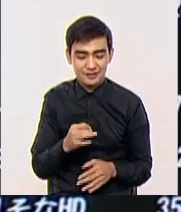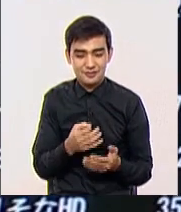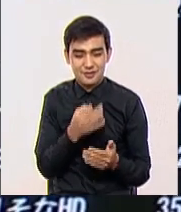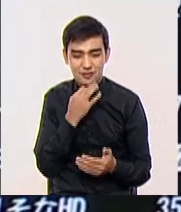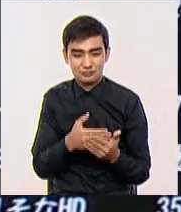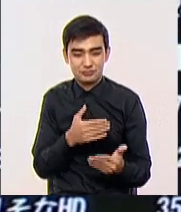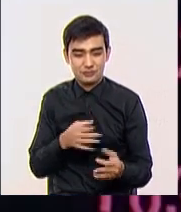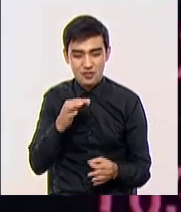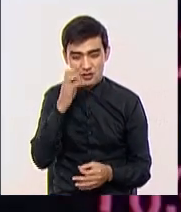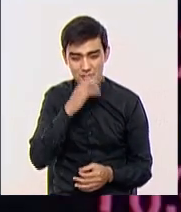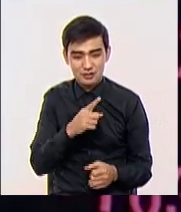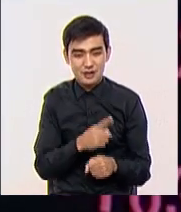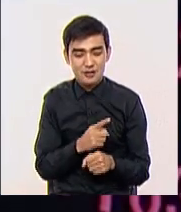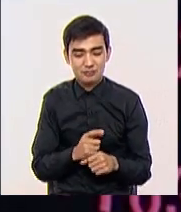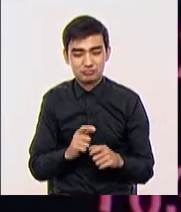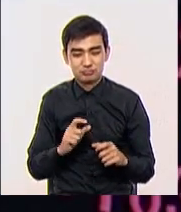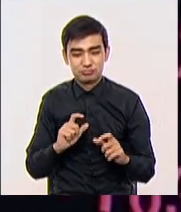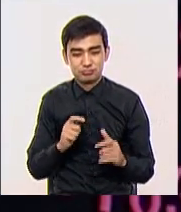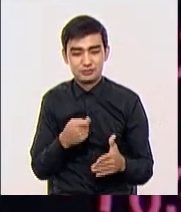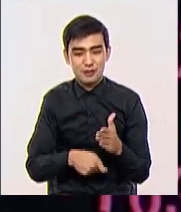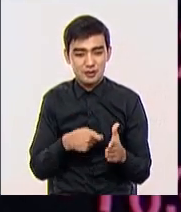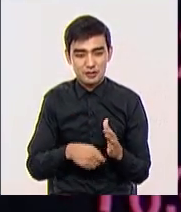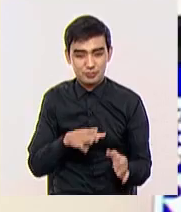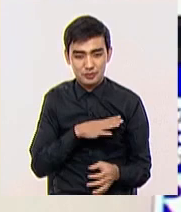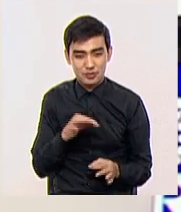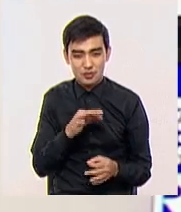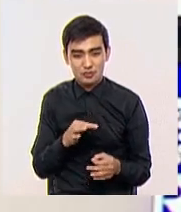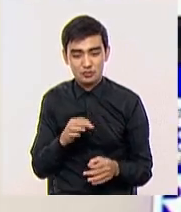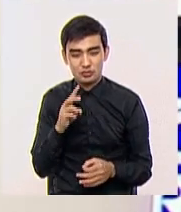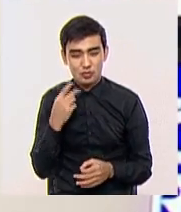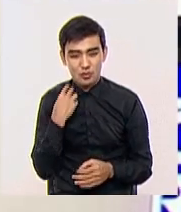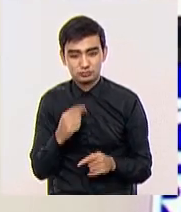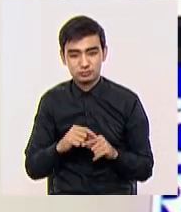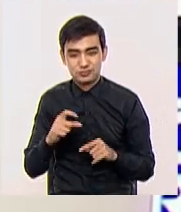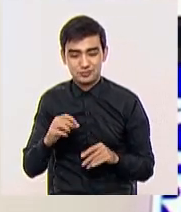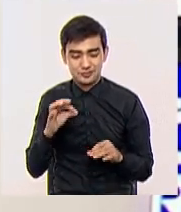этом ранее республиканцы заблокировали в Сенате предложение поднятия потолка долга.